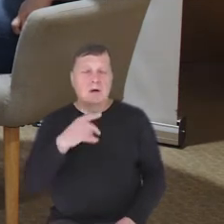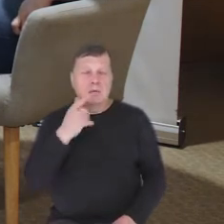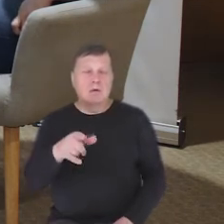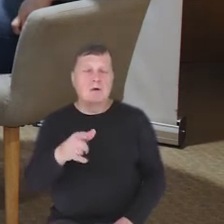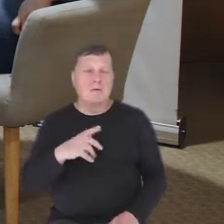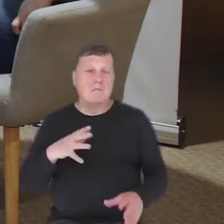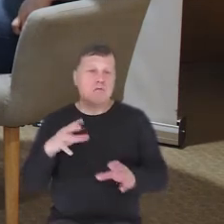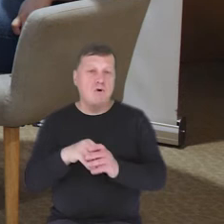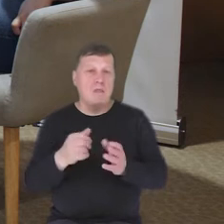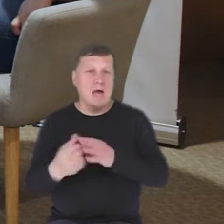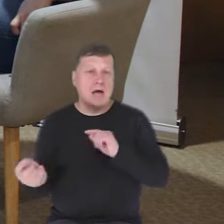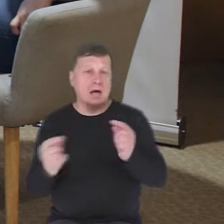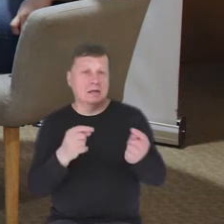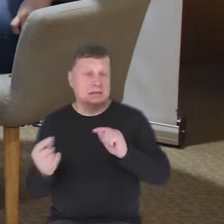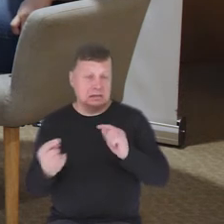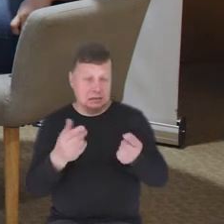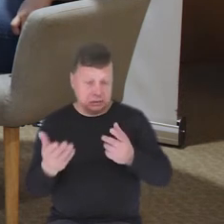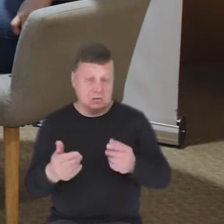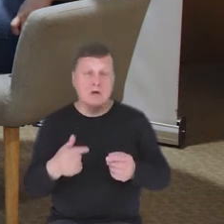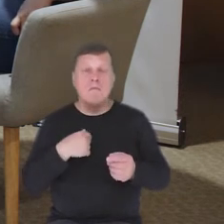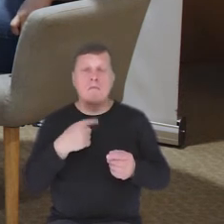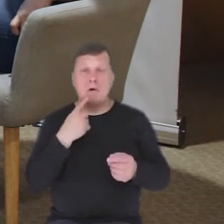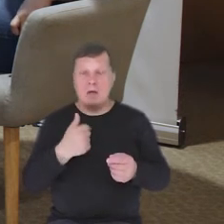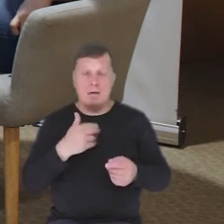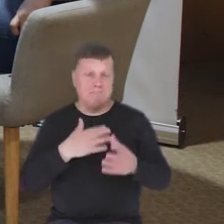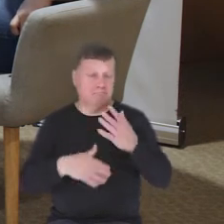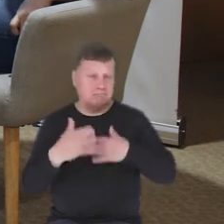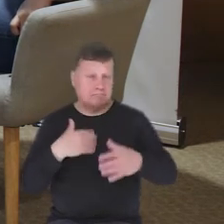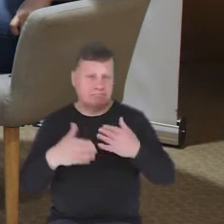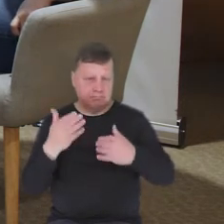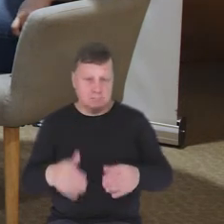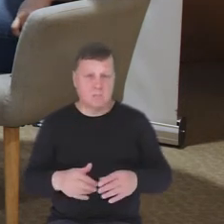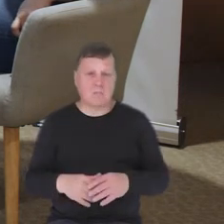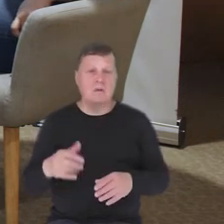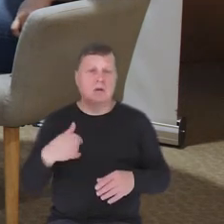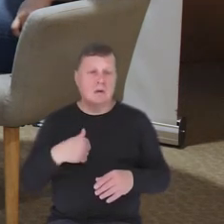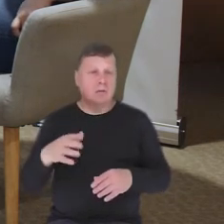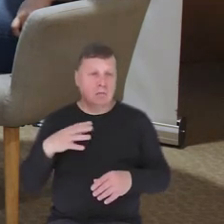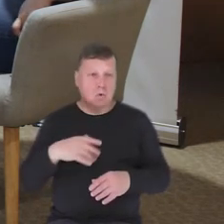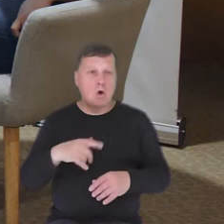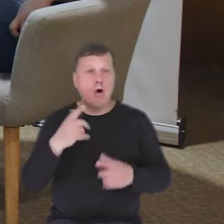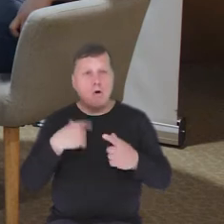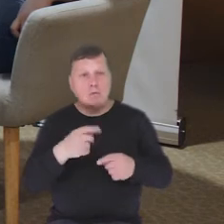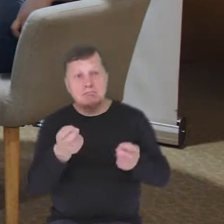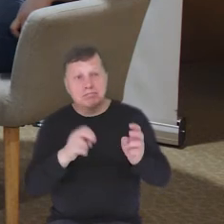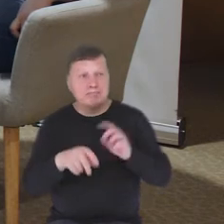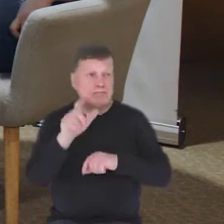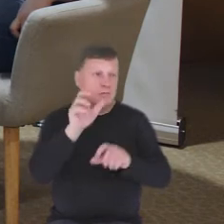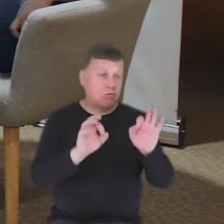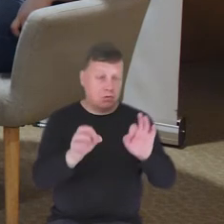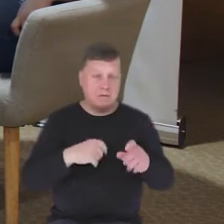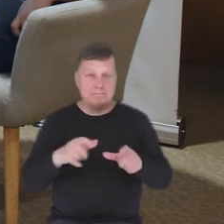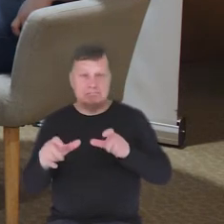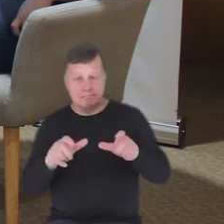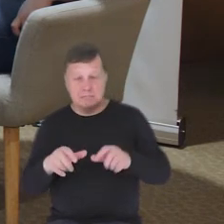jakiejś dyskusji, to bardzo mnie to ucieszyło i tak jak wcześniej powiedziałam, absolutnie kontrolowałam osób tworzących. Pojawiło się bardzo dużo